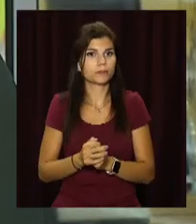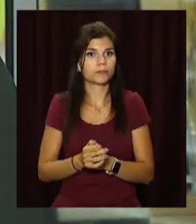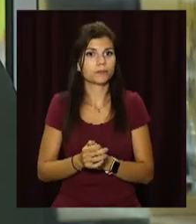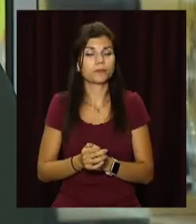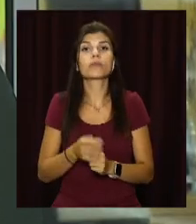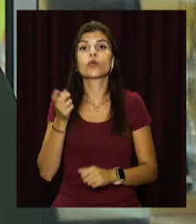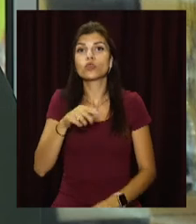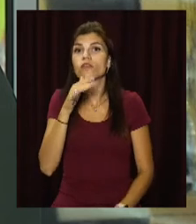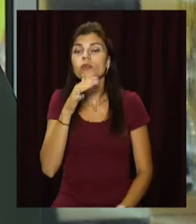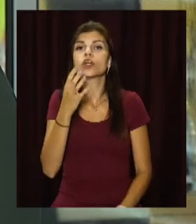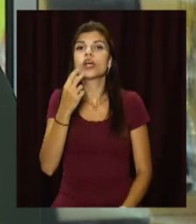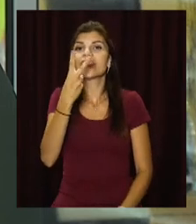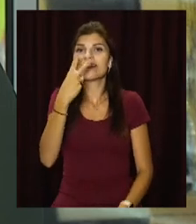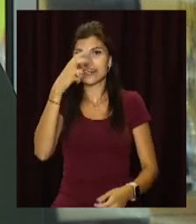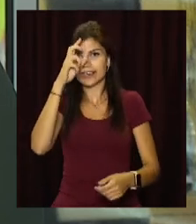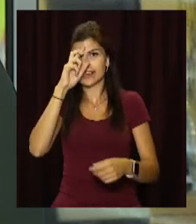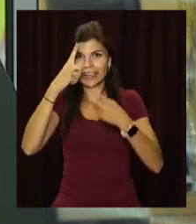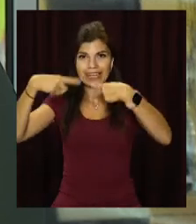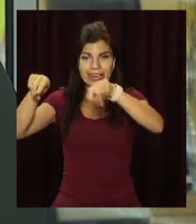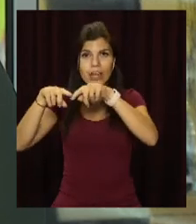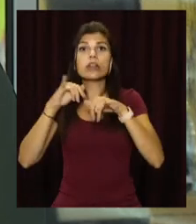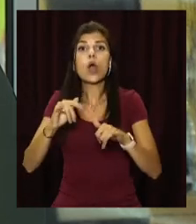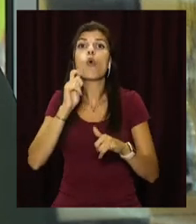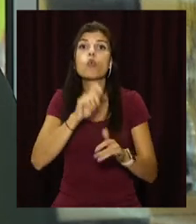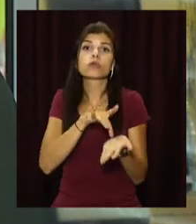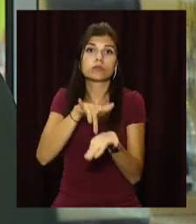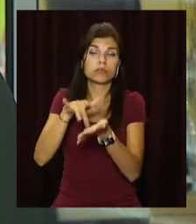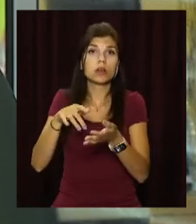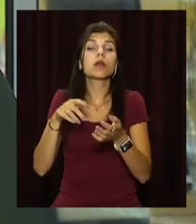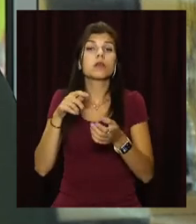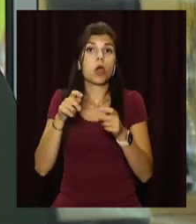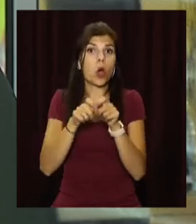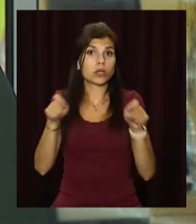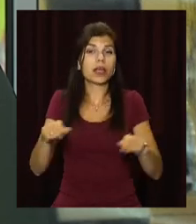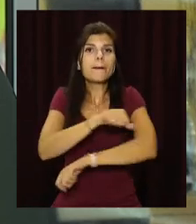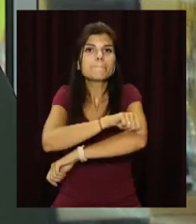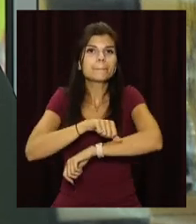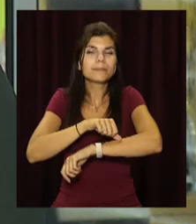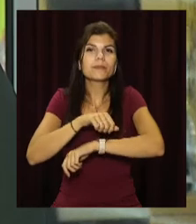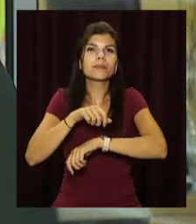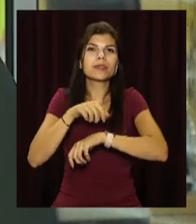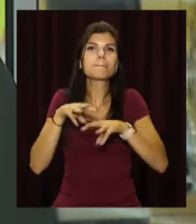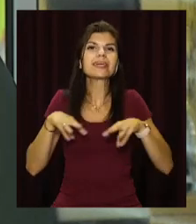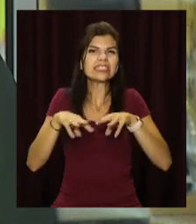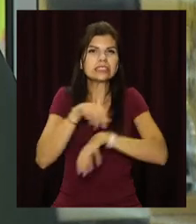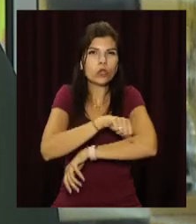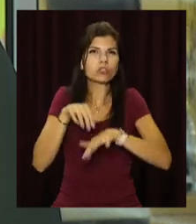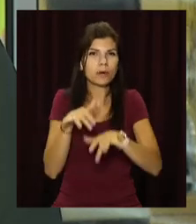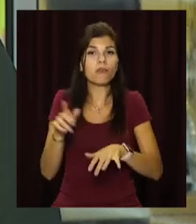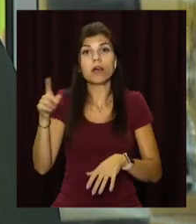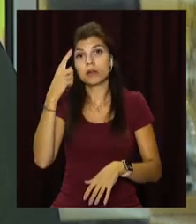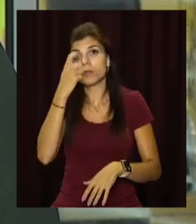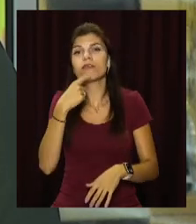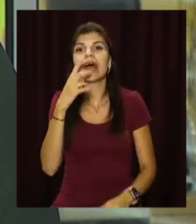У той же час ще дві країни відкрилися для українців. Про це повідомив міністр закордонних справ України Дмитро Кулеба. При перетині кордону